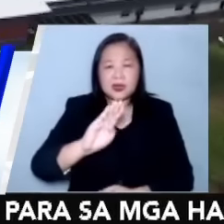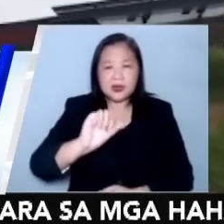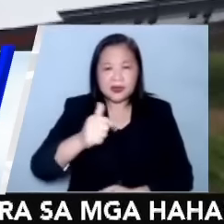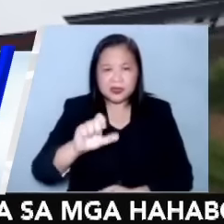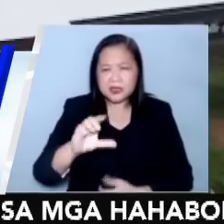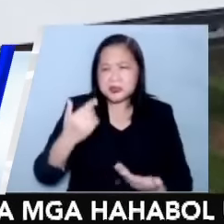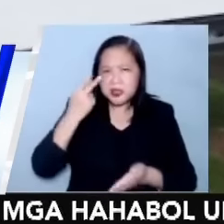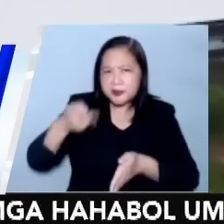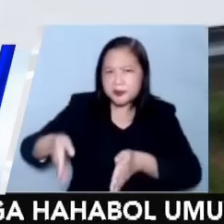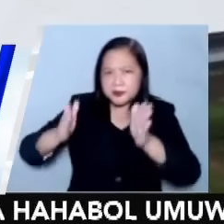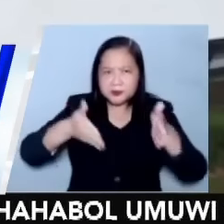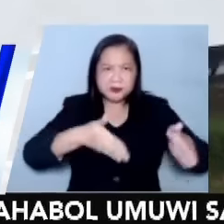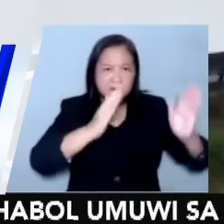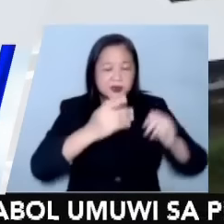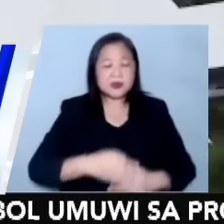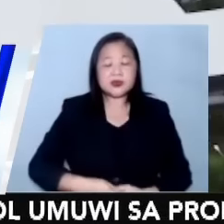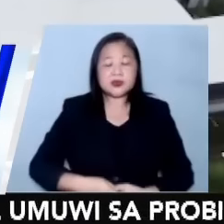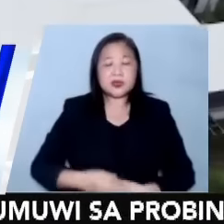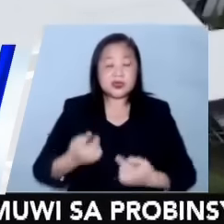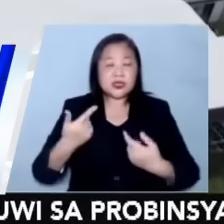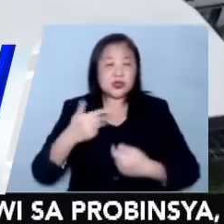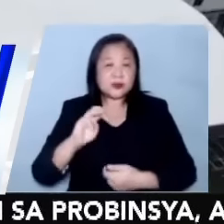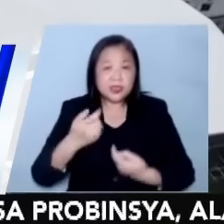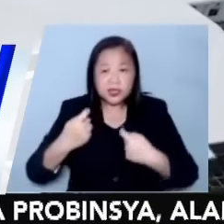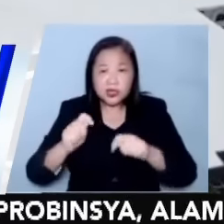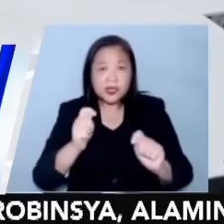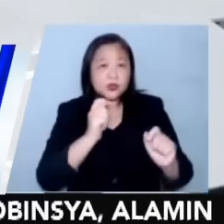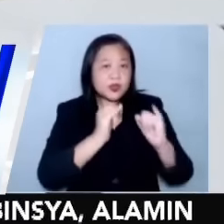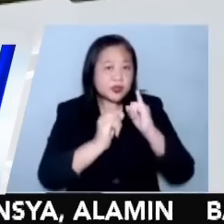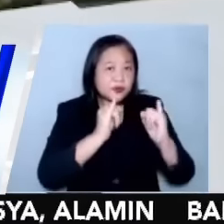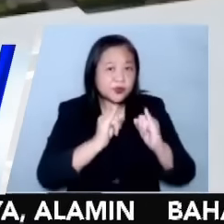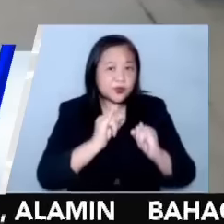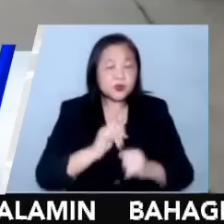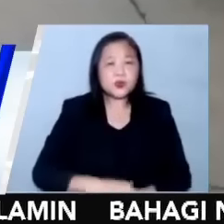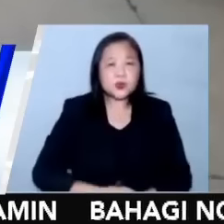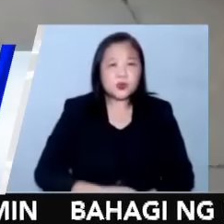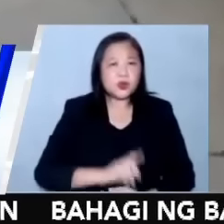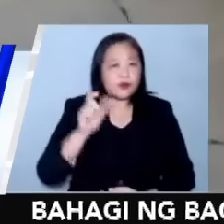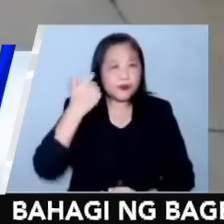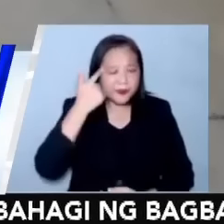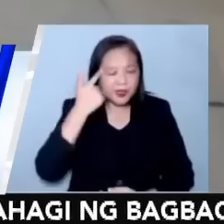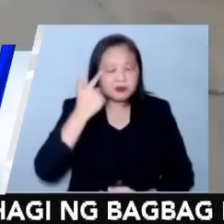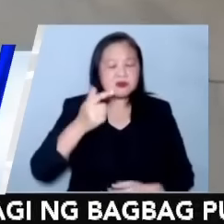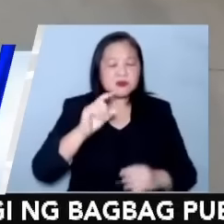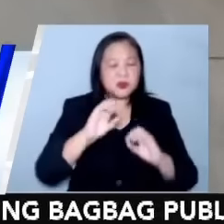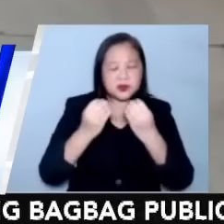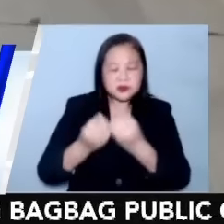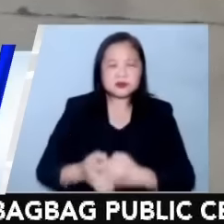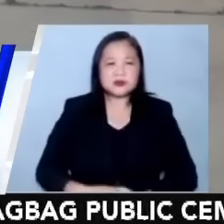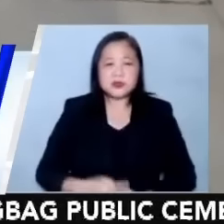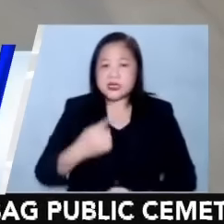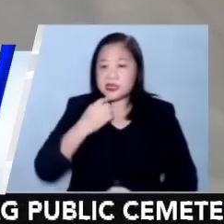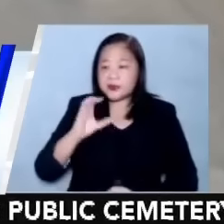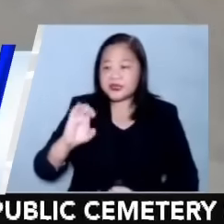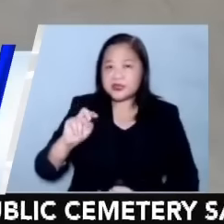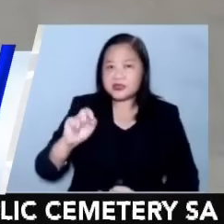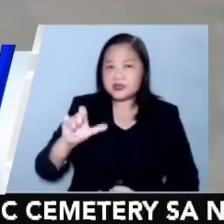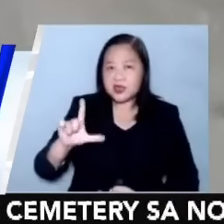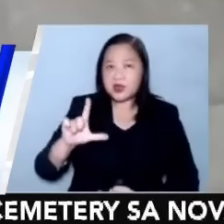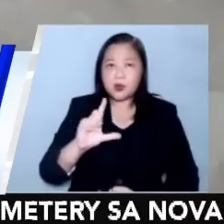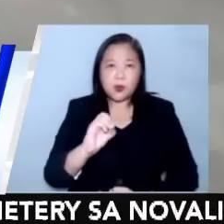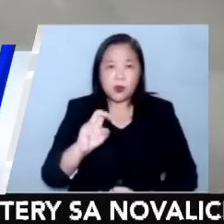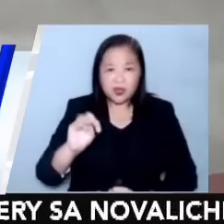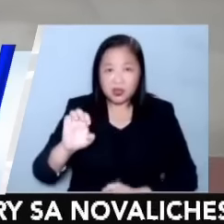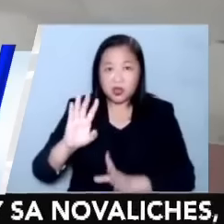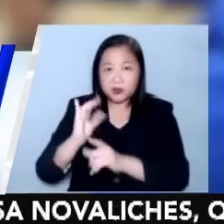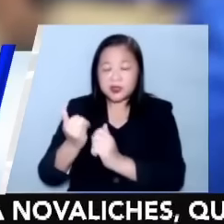ng GMA Integrated News na makuha ang panig ng mga ahensya ng gobyerno. Ayon sa Central One, nasa 1,500 ng kanilang